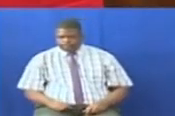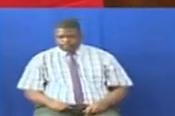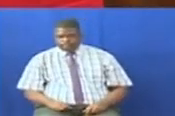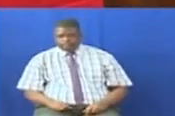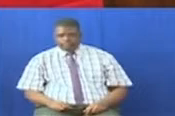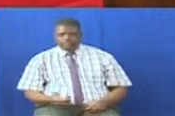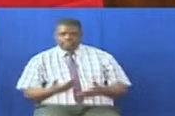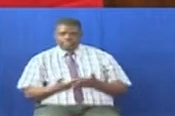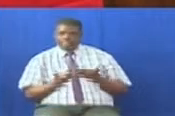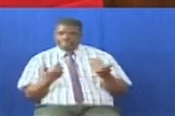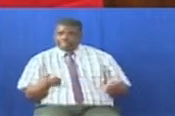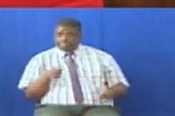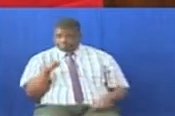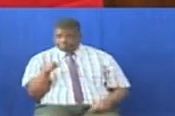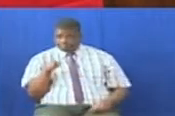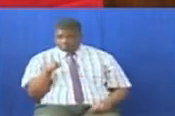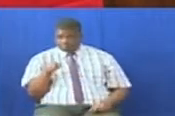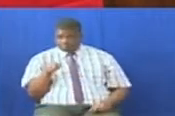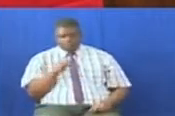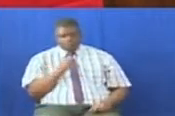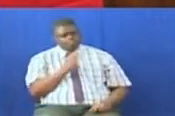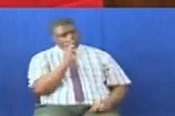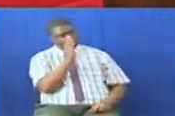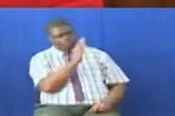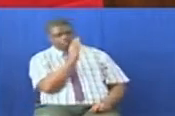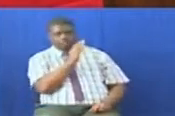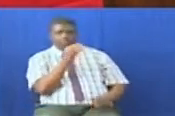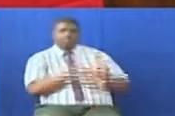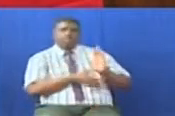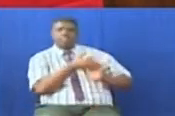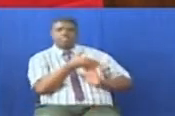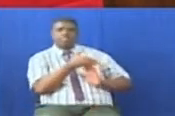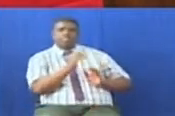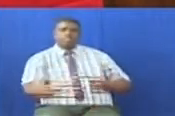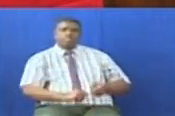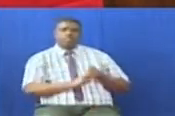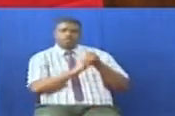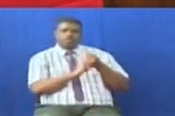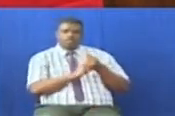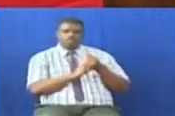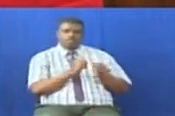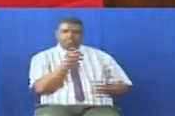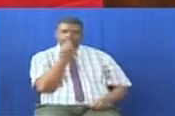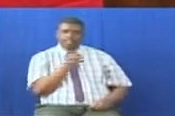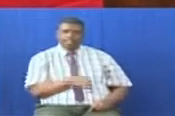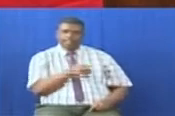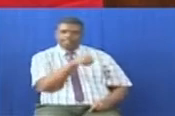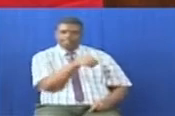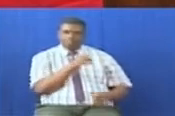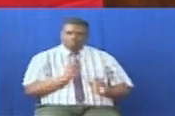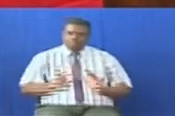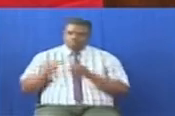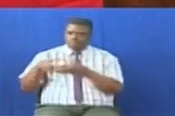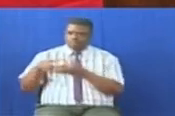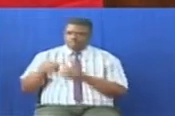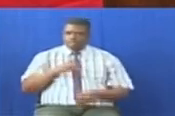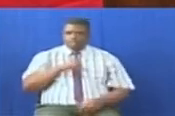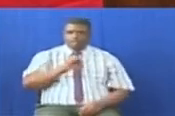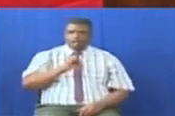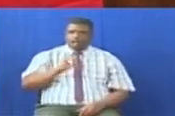hiyo, mapema kabisa nianze kwa kuunga mkono taarifa ya kamati ya LAC.